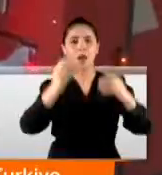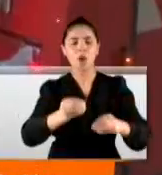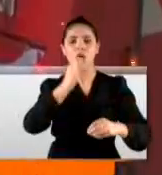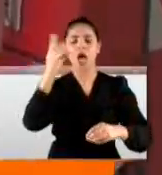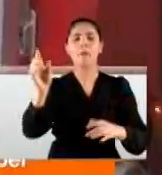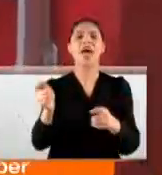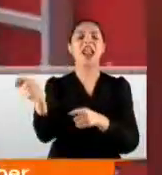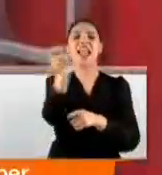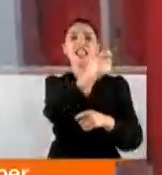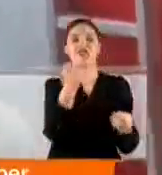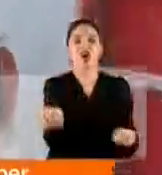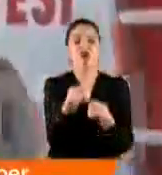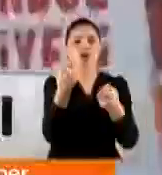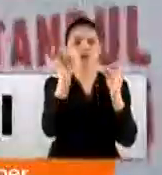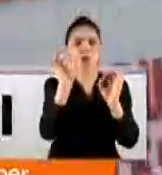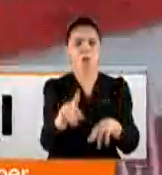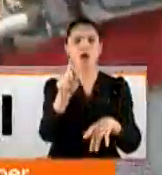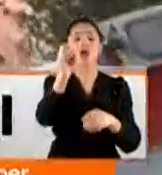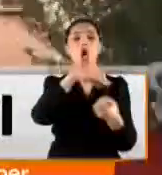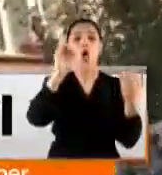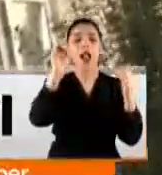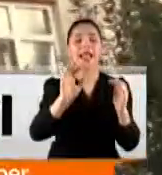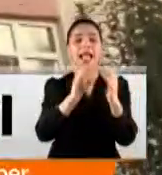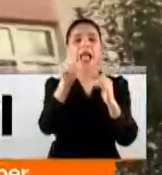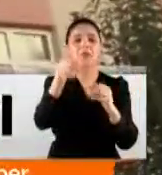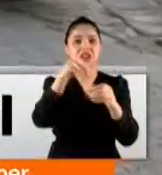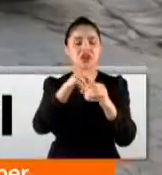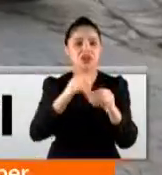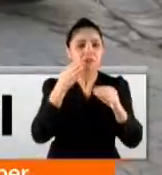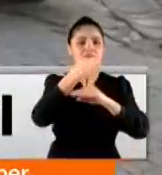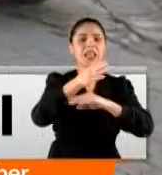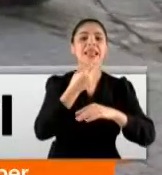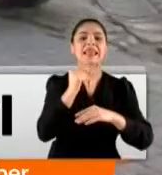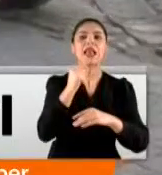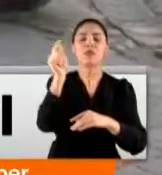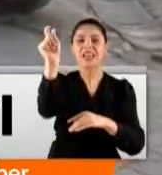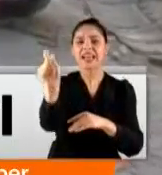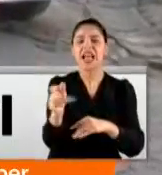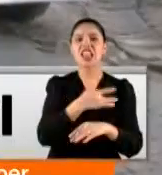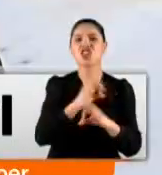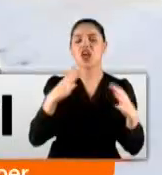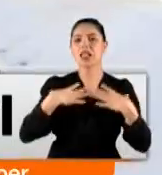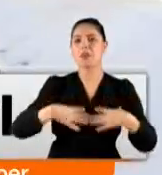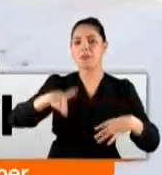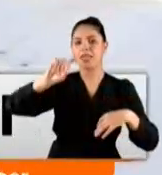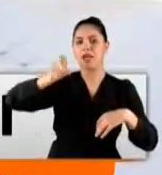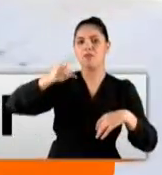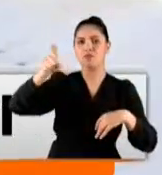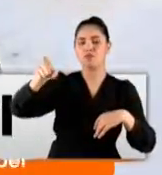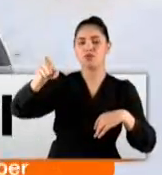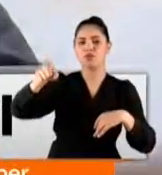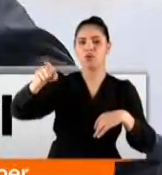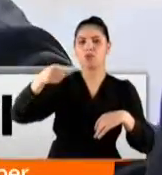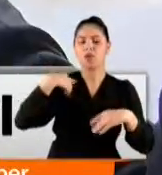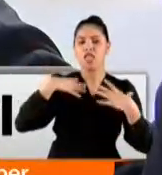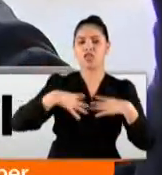ihbarı itfaiyeyi harekete geçirdi. Olay yerine gelen ekipler içeri girdiğinde genç bir kadının cesediyle karşılaştı. İçeride bir ceset gördük.